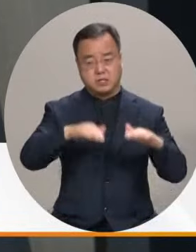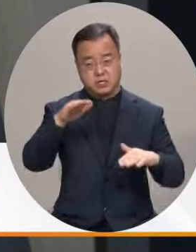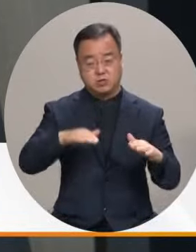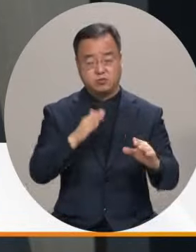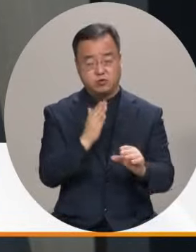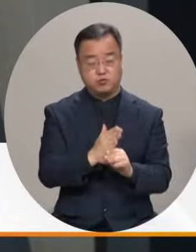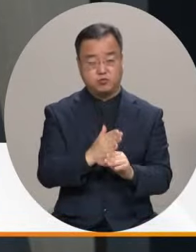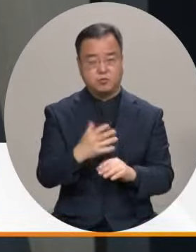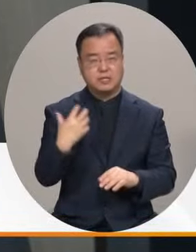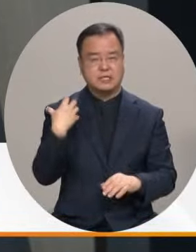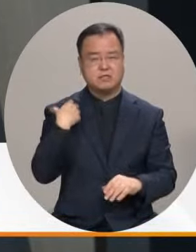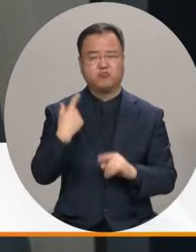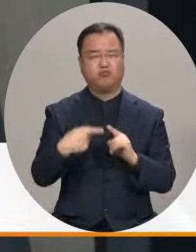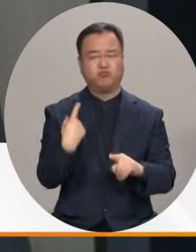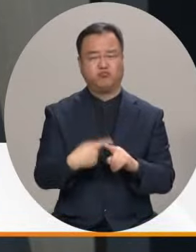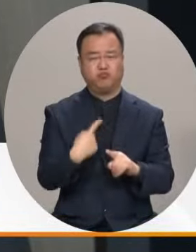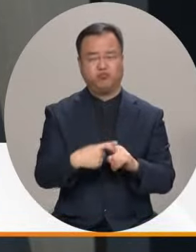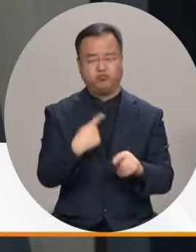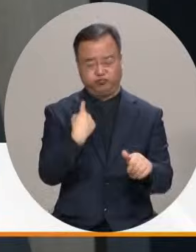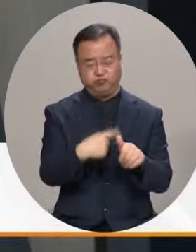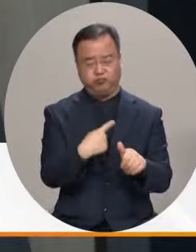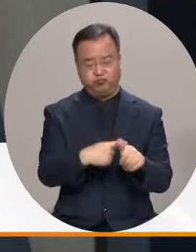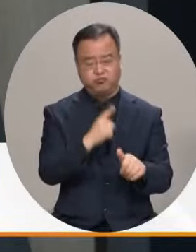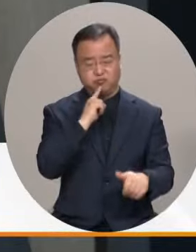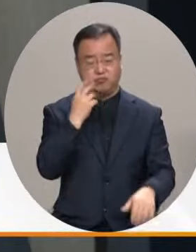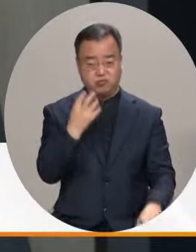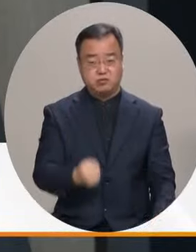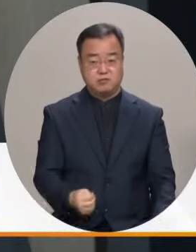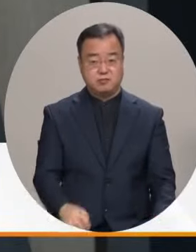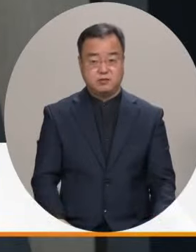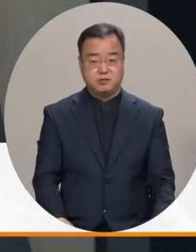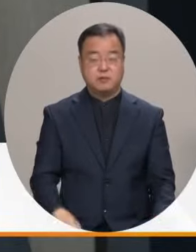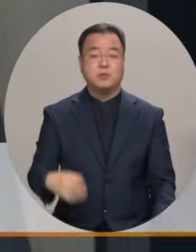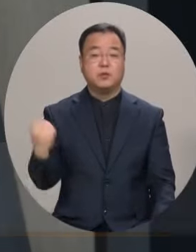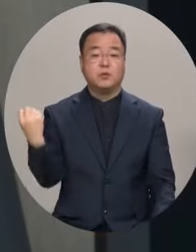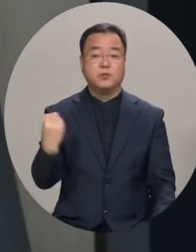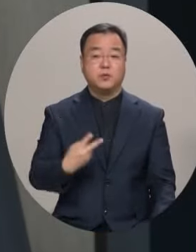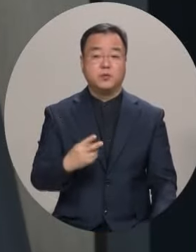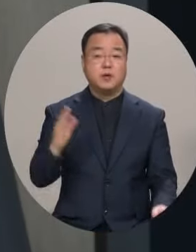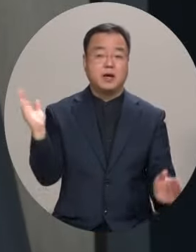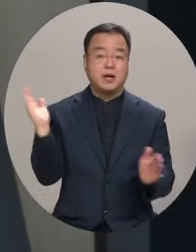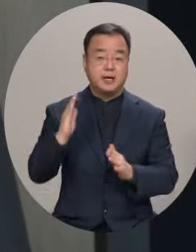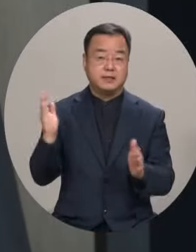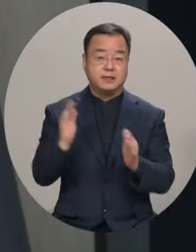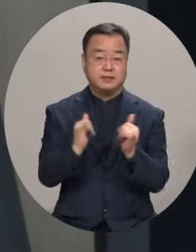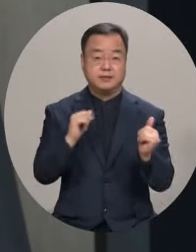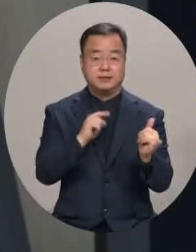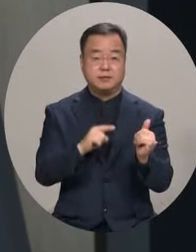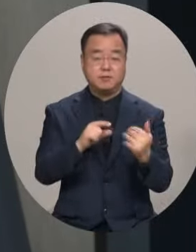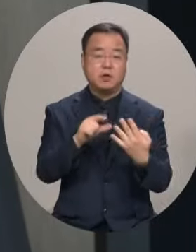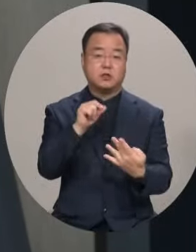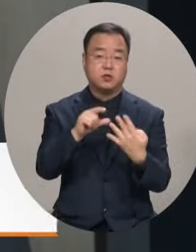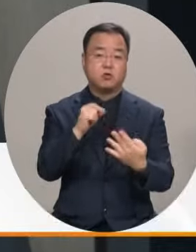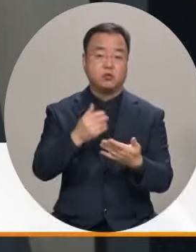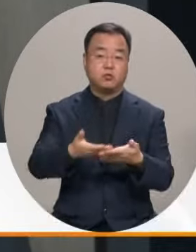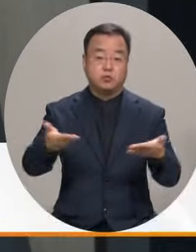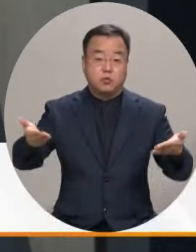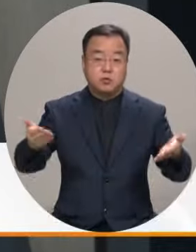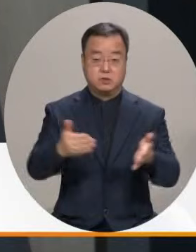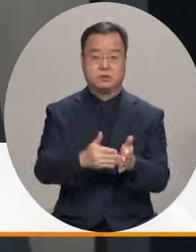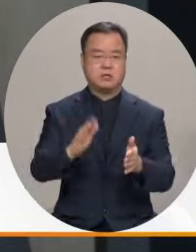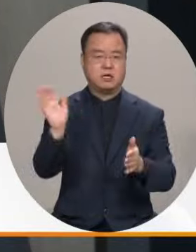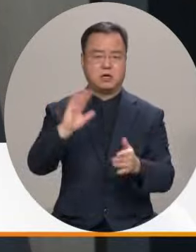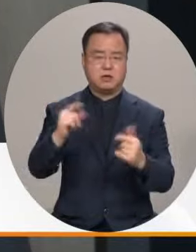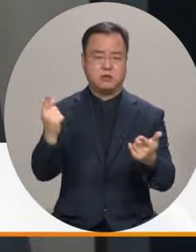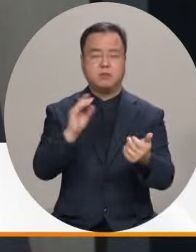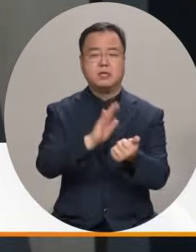결국 사실상 의무 아니냐 이런 비판도 조금은 나옵니다 그리고 이게 학생들한테 선택권만 준다고 되는게 아니라